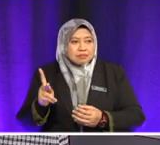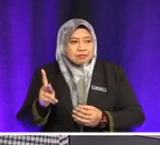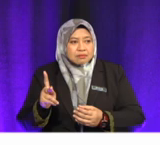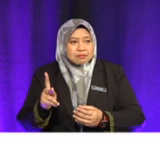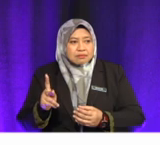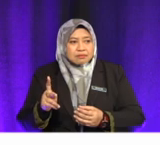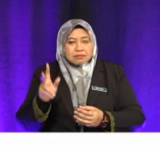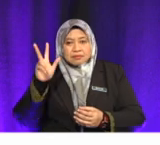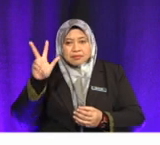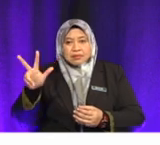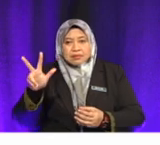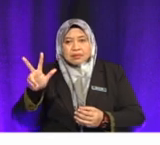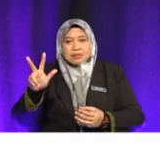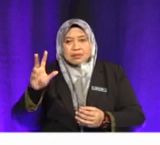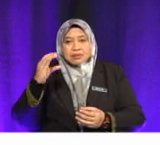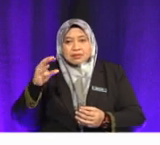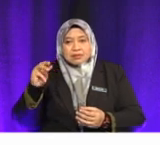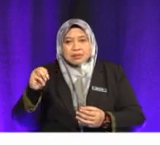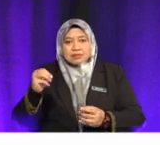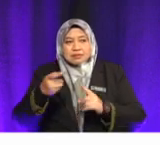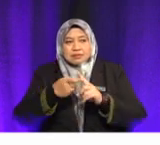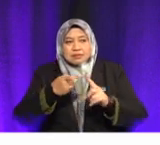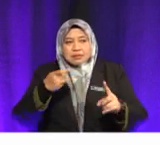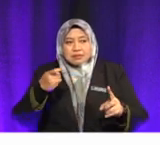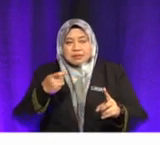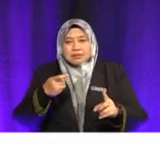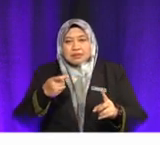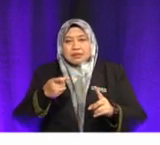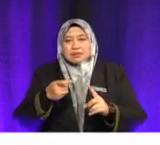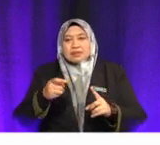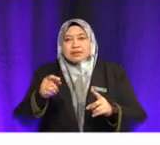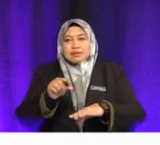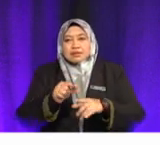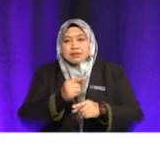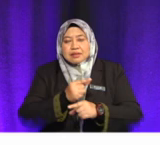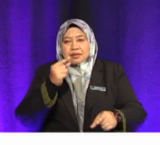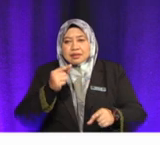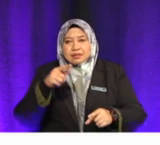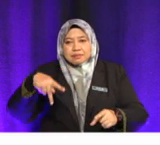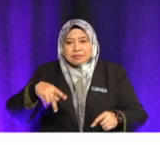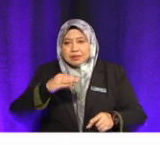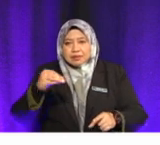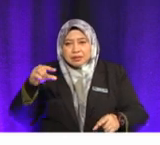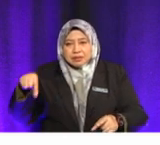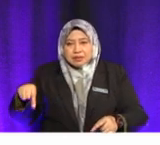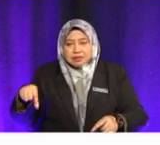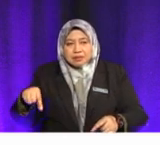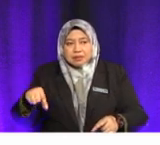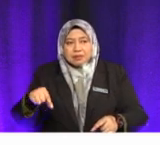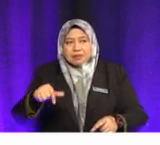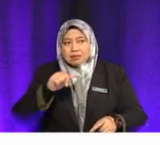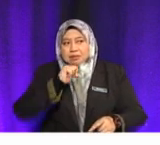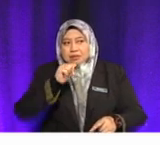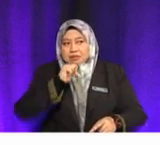teka-teki ke cm dari garis PQ merah Oke Bukan gitu nak buat pembagi